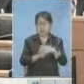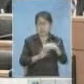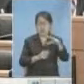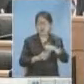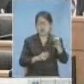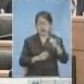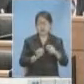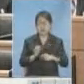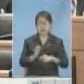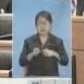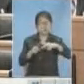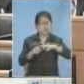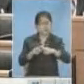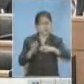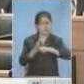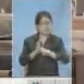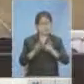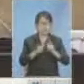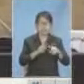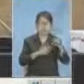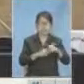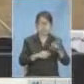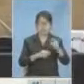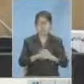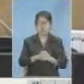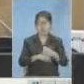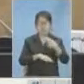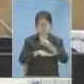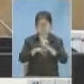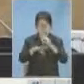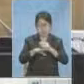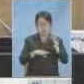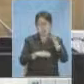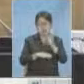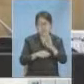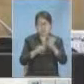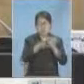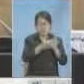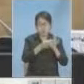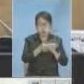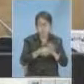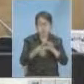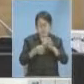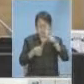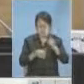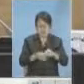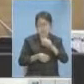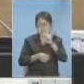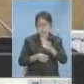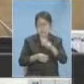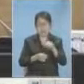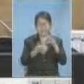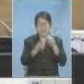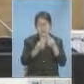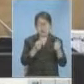ำเนินการได้อย่างนี้เป็นต้น คืออย่างนี้ท่านสัมพันธ์นะไอ้ข้อห่วงใยของท่านนะมันเป็นข้อที่จริงนะครับอันนั้นเป็นเรื่องของวาระที่หนึ่ง